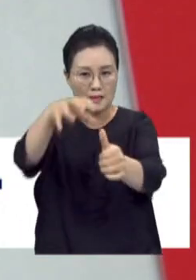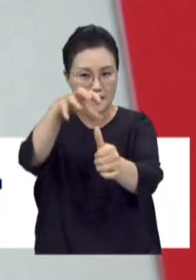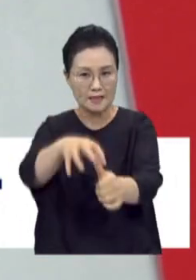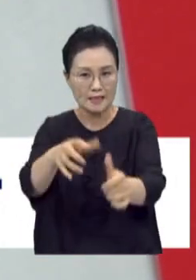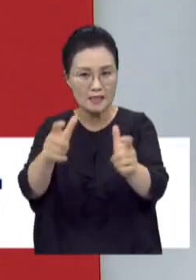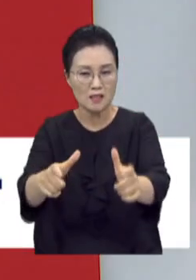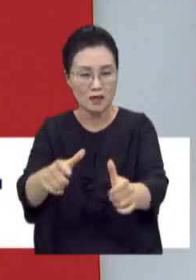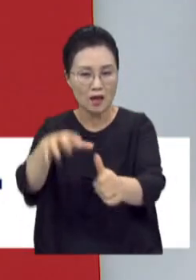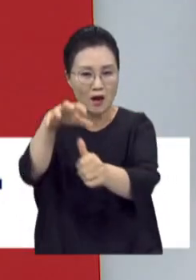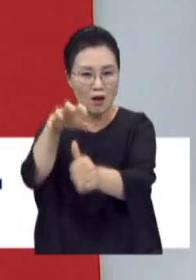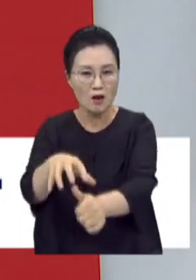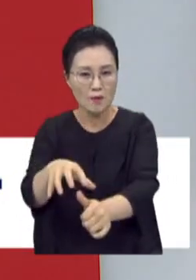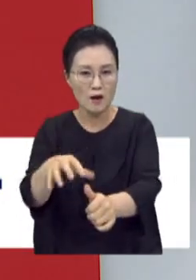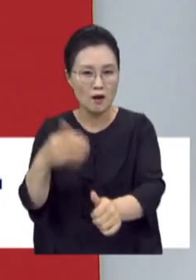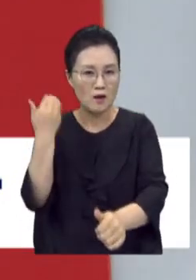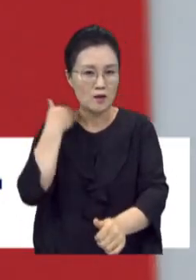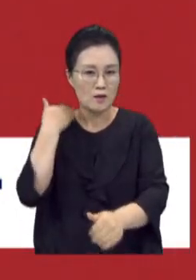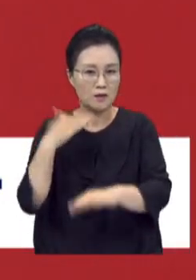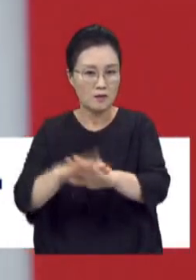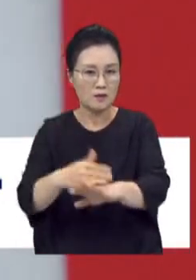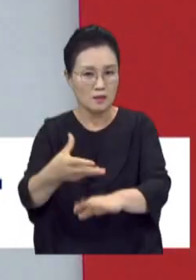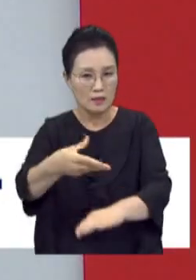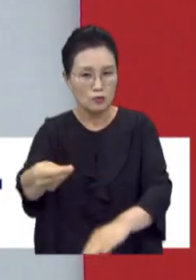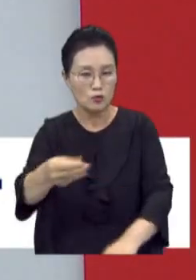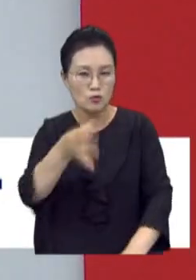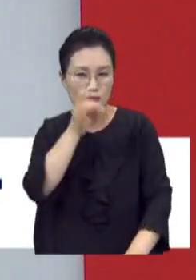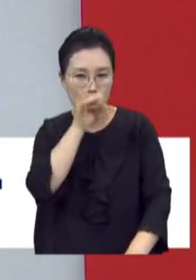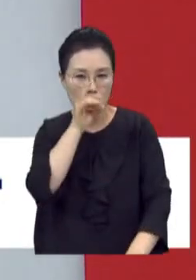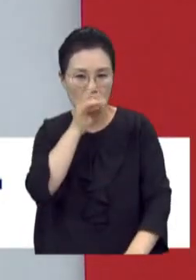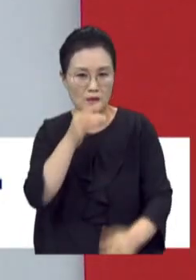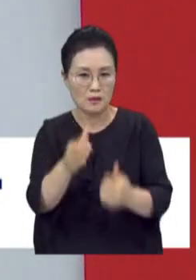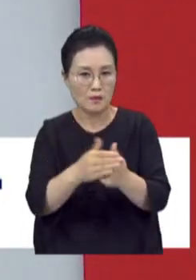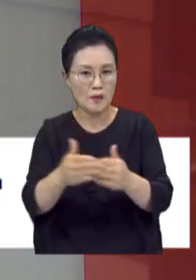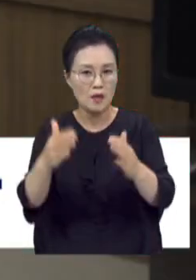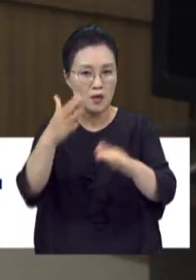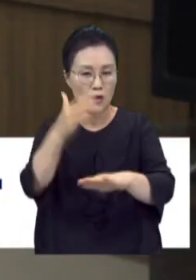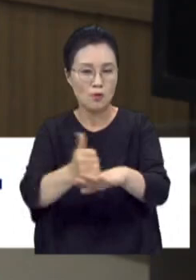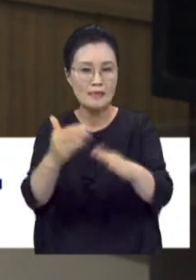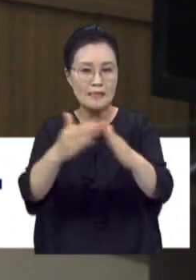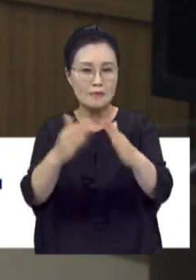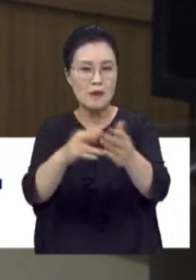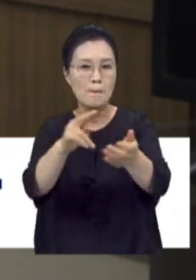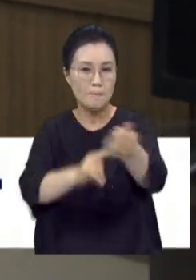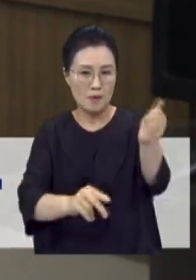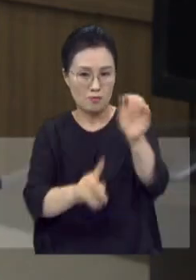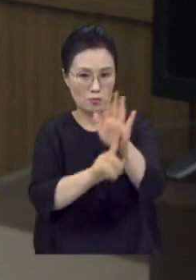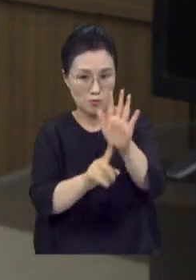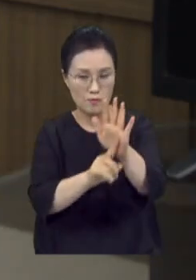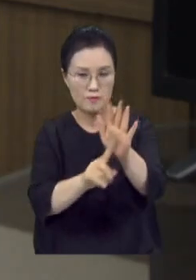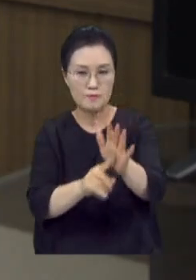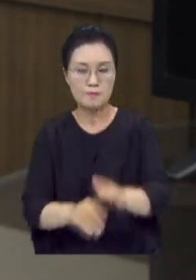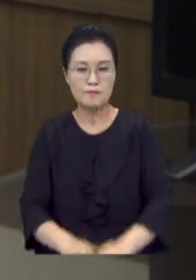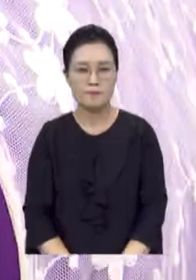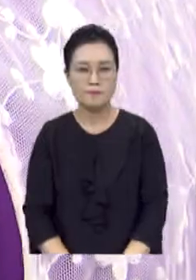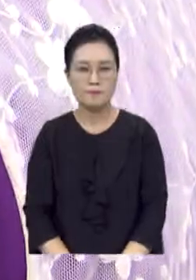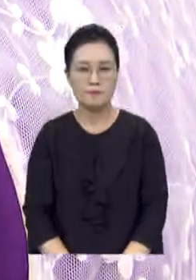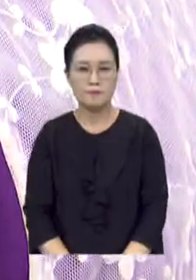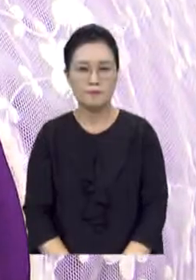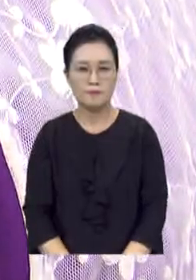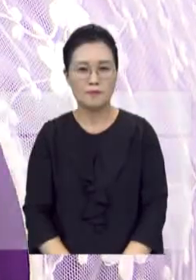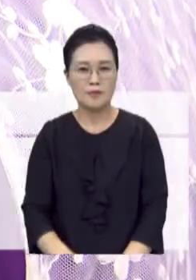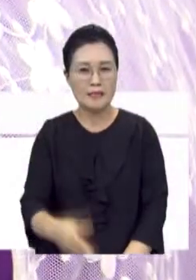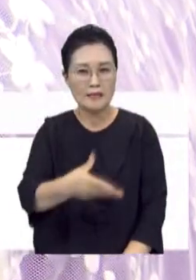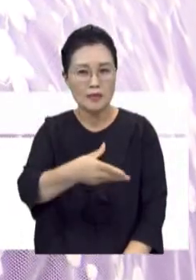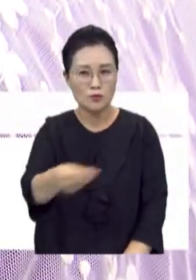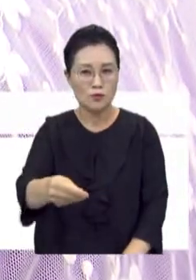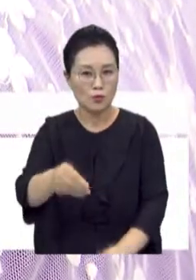대상 지역에 묶여 전 섹은 발한 배출도 받기 어려워 결국 집을 매물로 내놓았습니다 eq